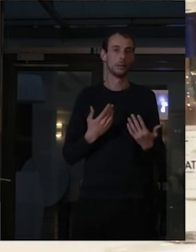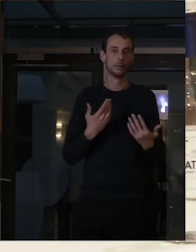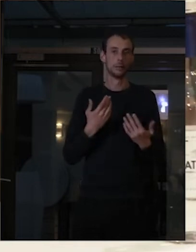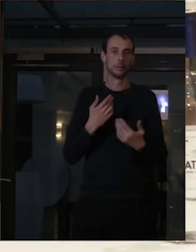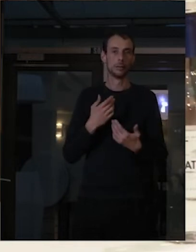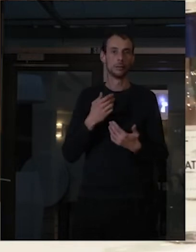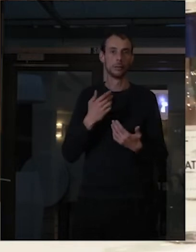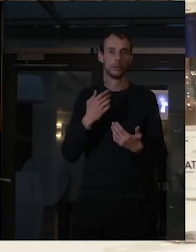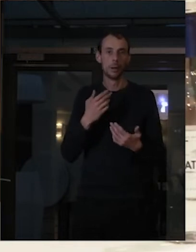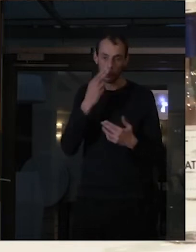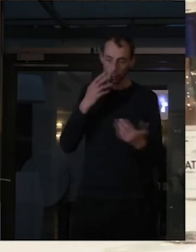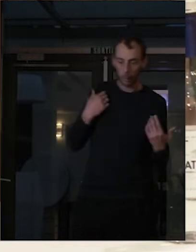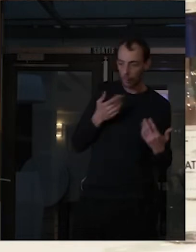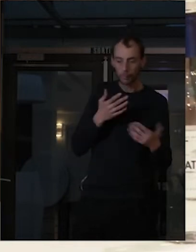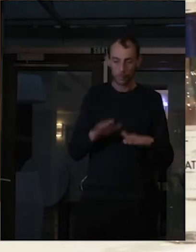monter sur pointe.